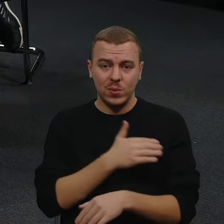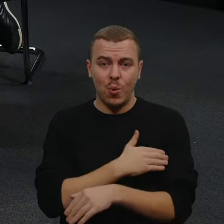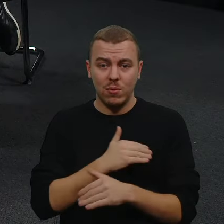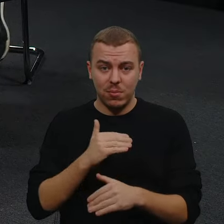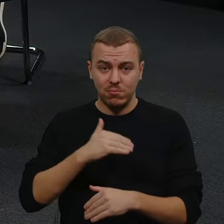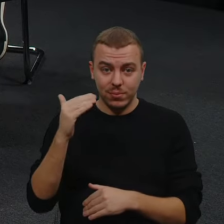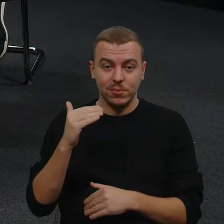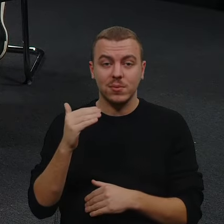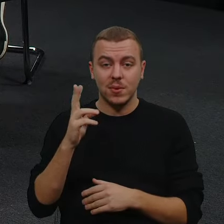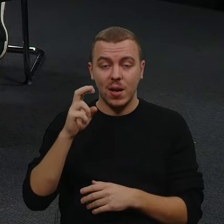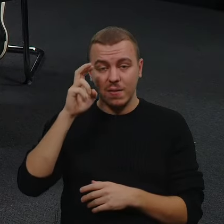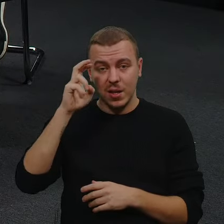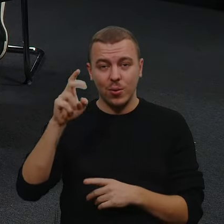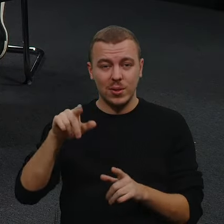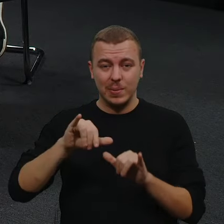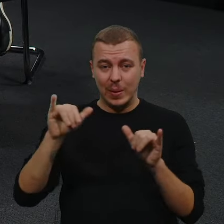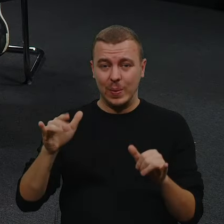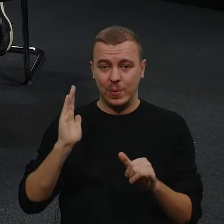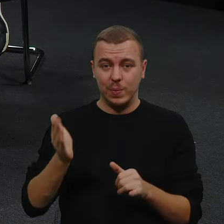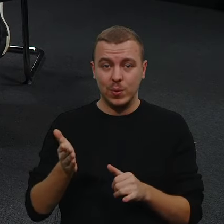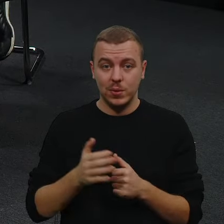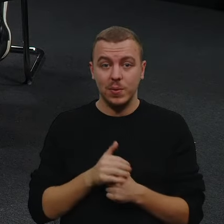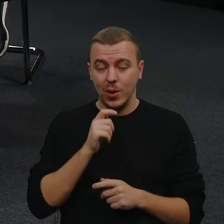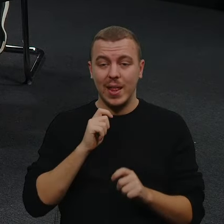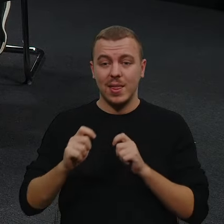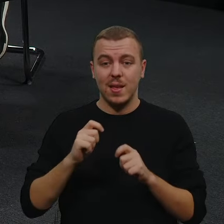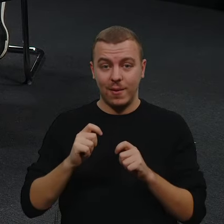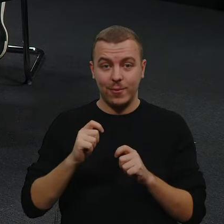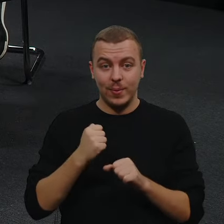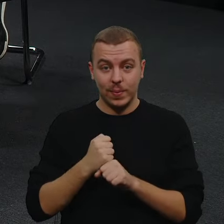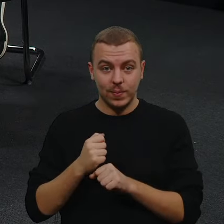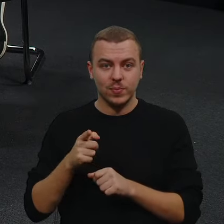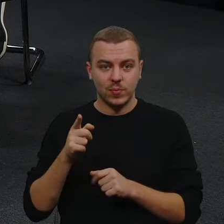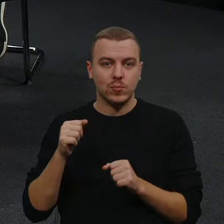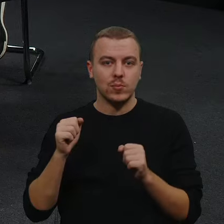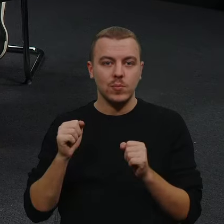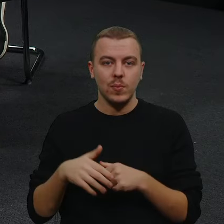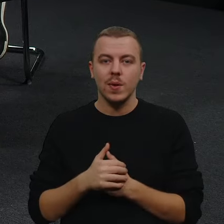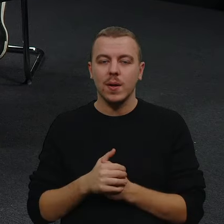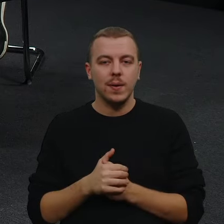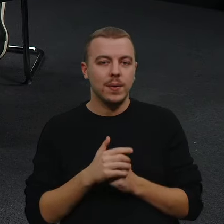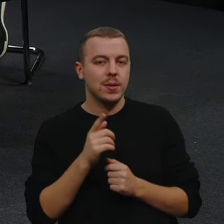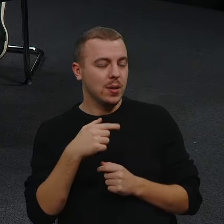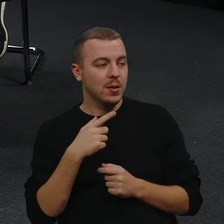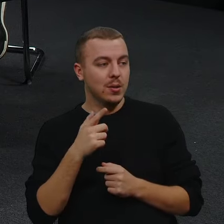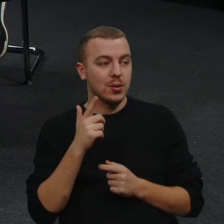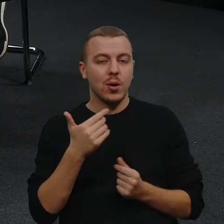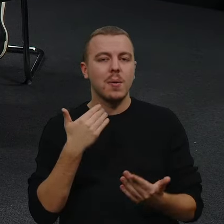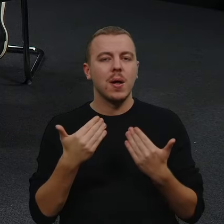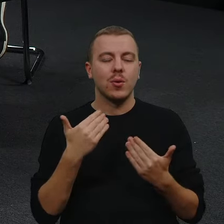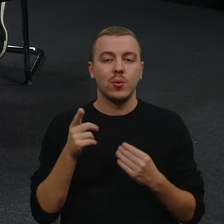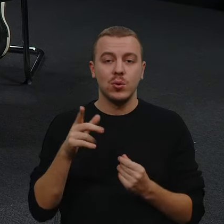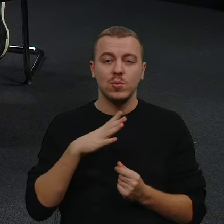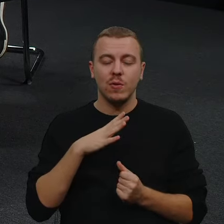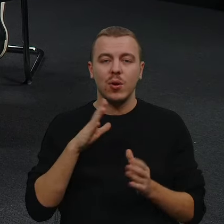tai vyriausybės net interviu ložė, metu, net interviu, interviu metu duodant, kur tu gali, nu ir neatsakinėti tą klausimą. Jūs